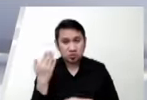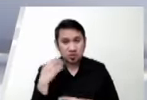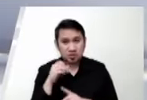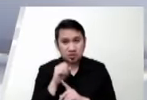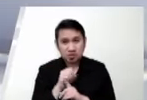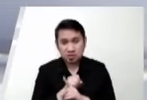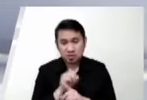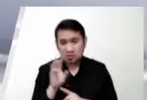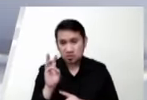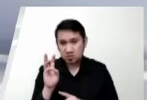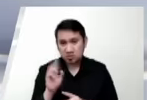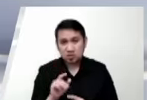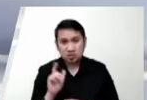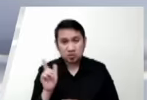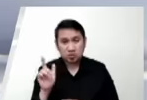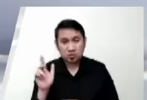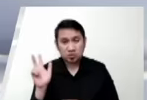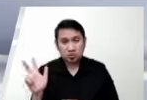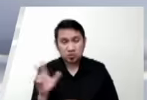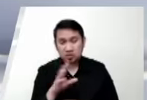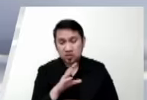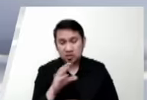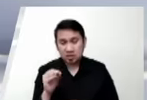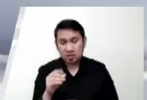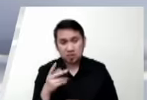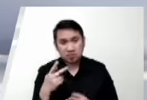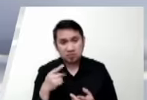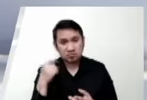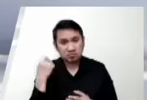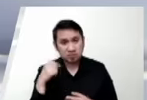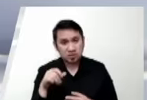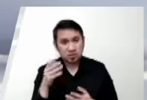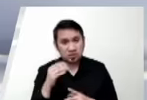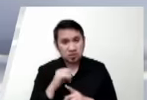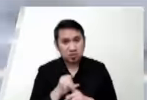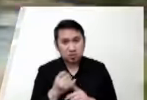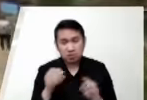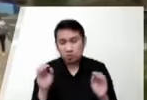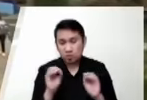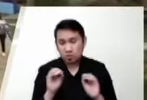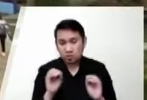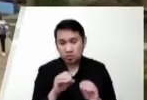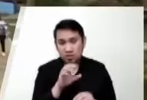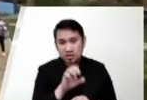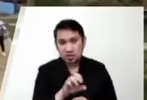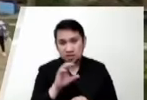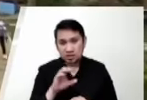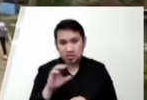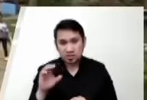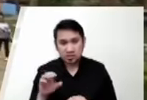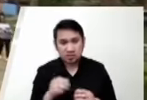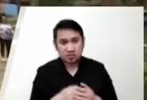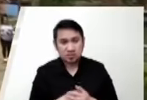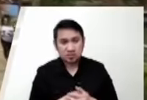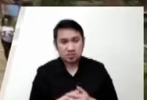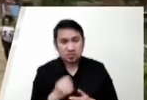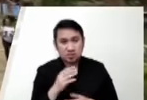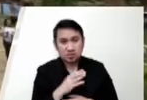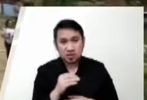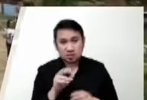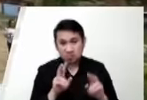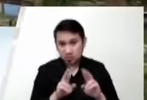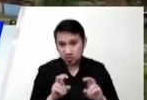6, 2023 at notice of violation nitong Enero dahil walang ECC. Nakaamba na rin ang inspeksyon sa lugar